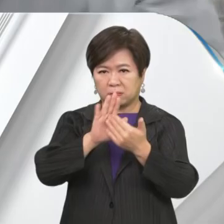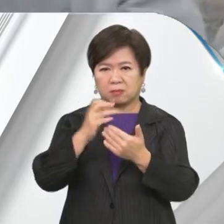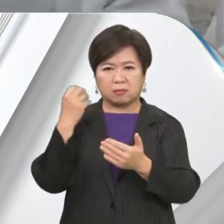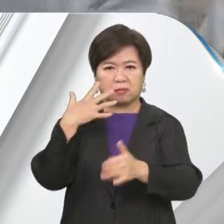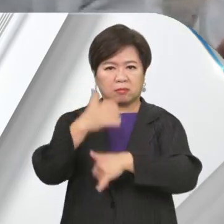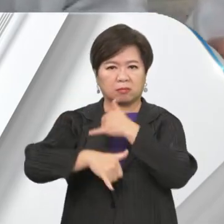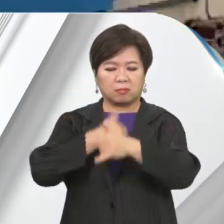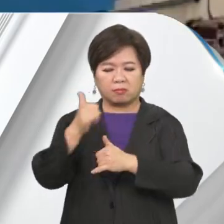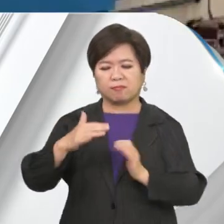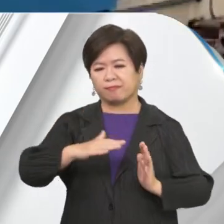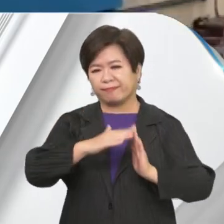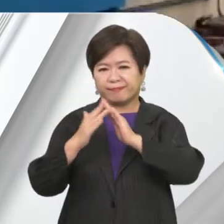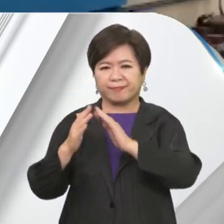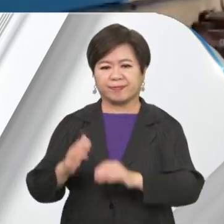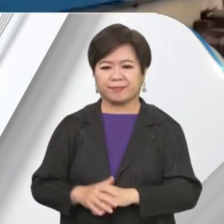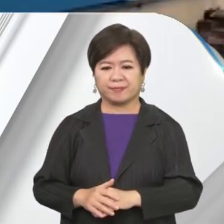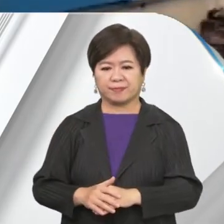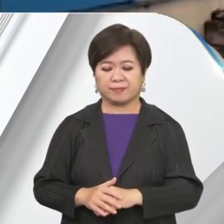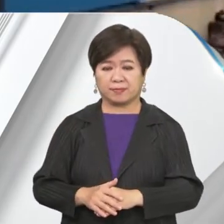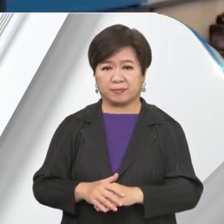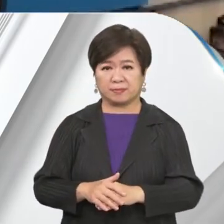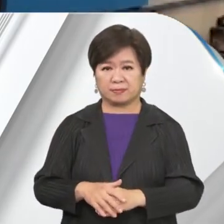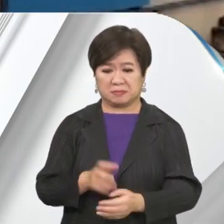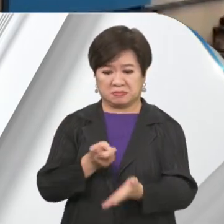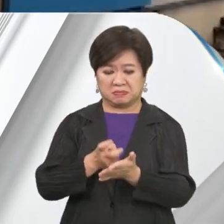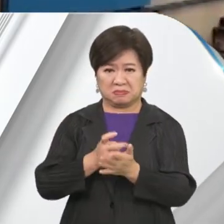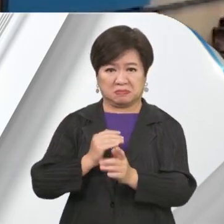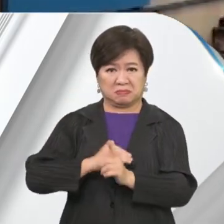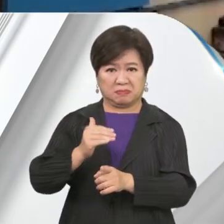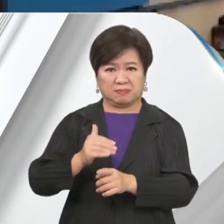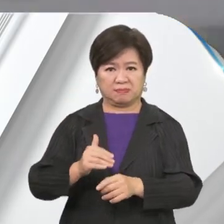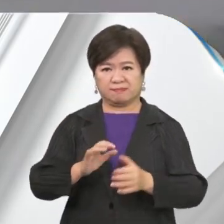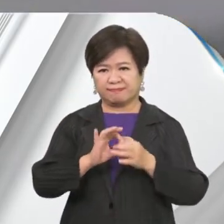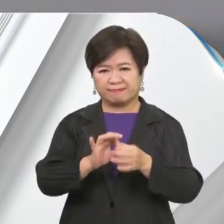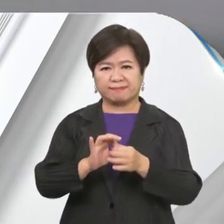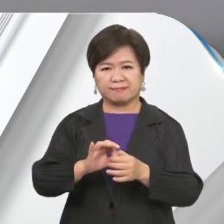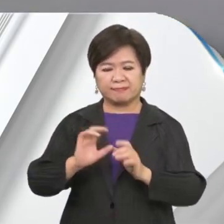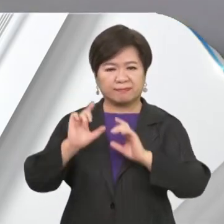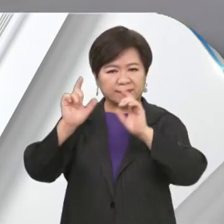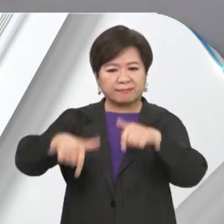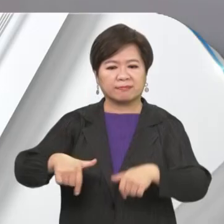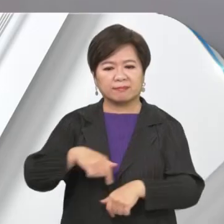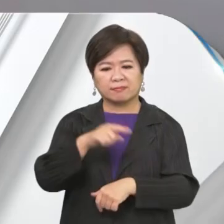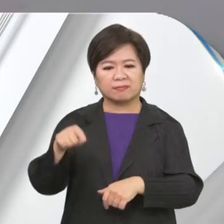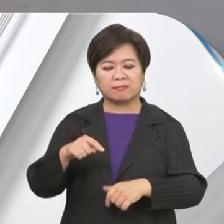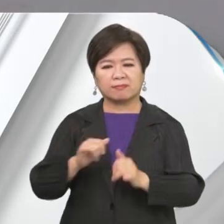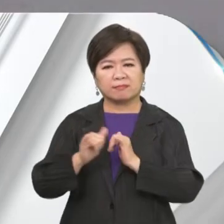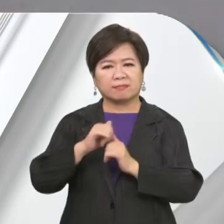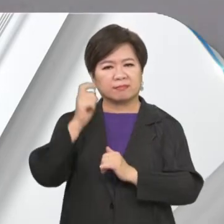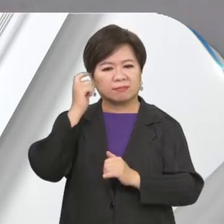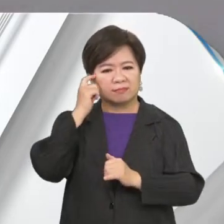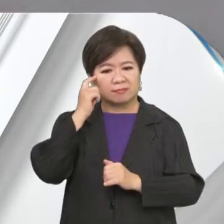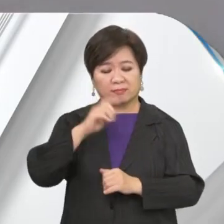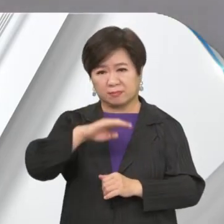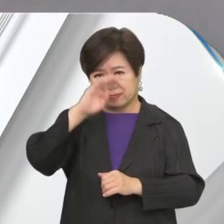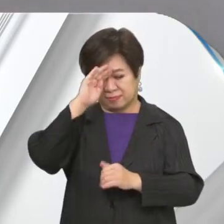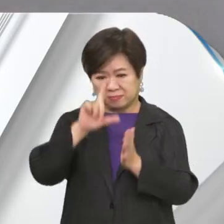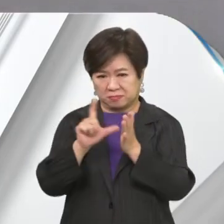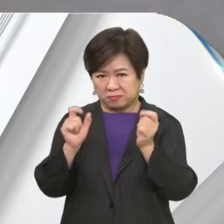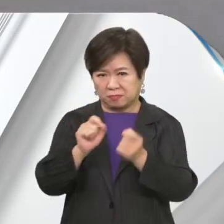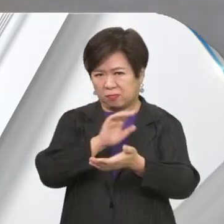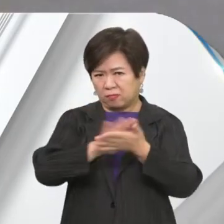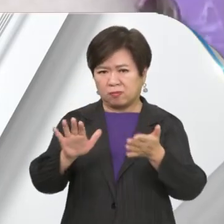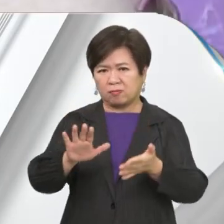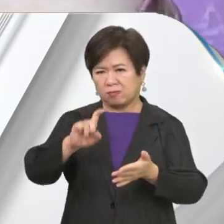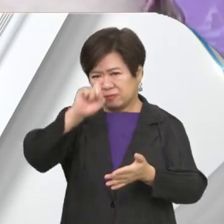疫的新生活。 对于加强管制在延长营业，凤冈同三义村的村民表示，希望疫情做得在最短的